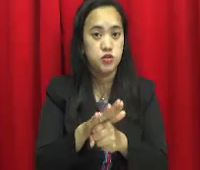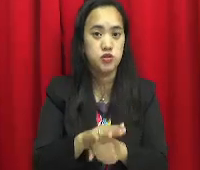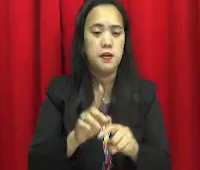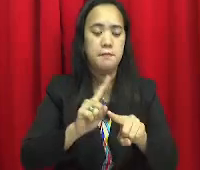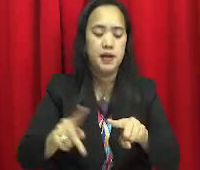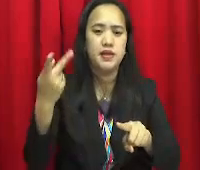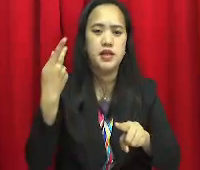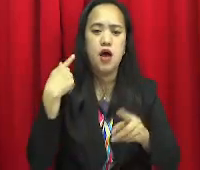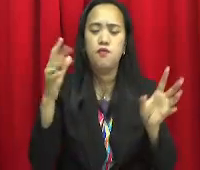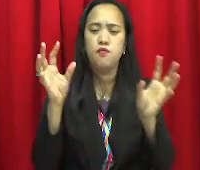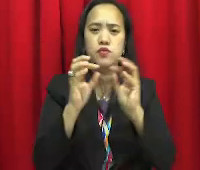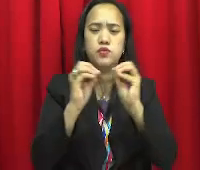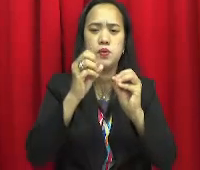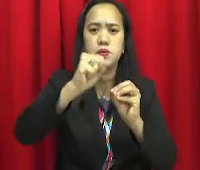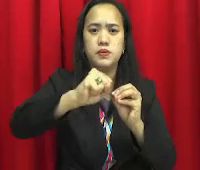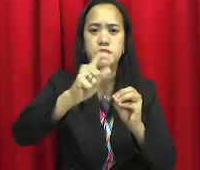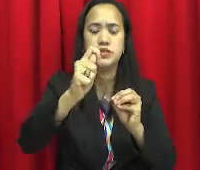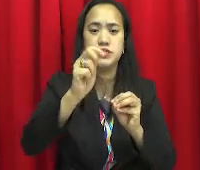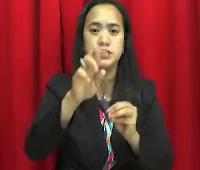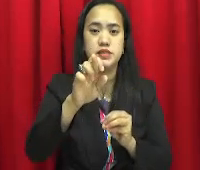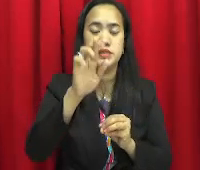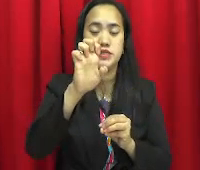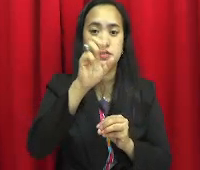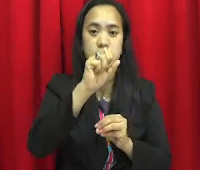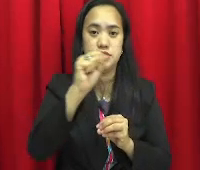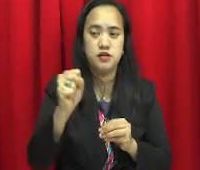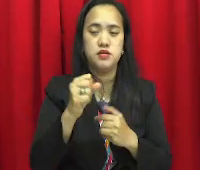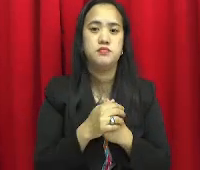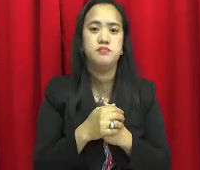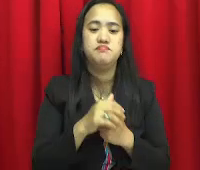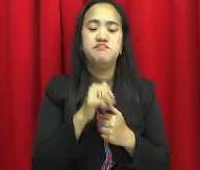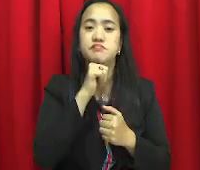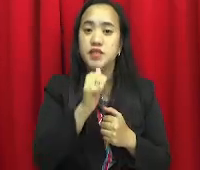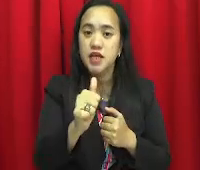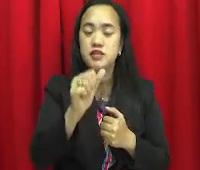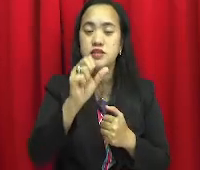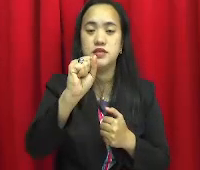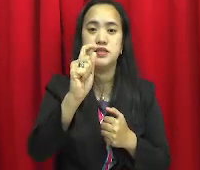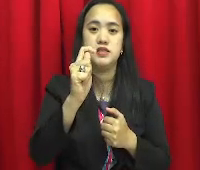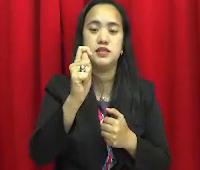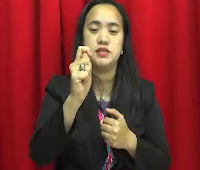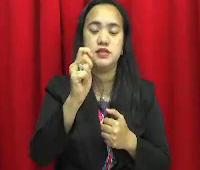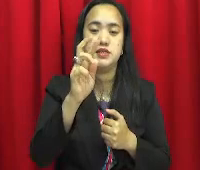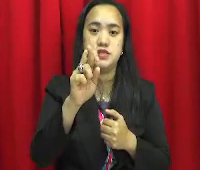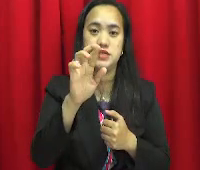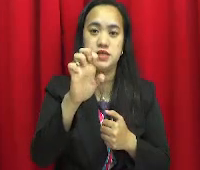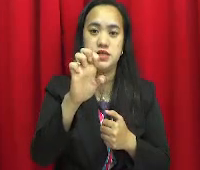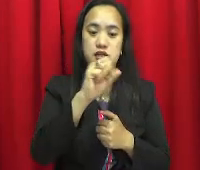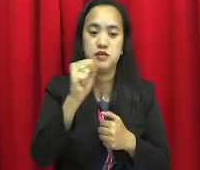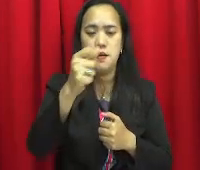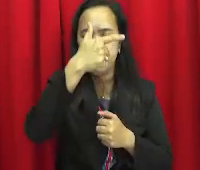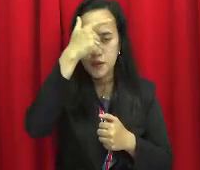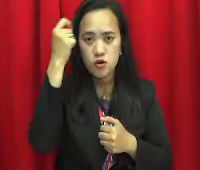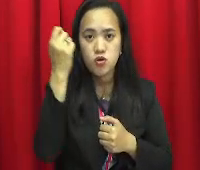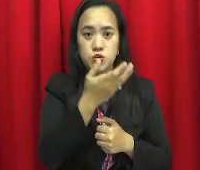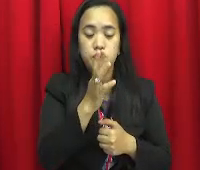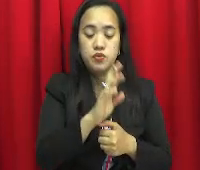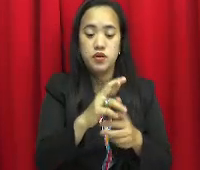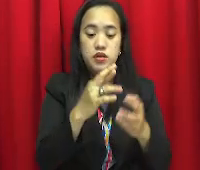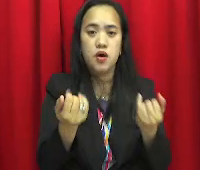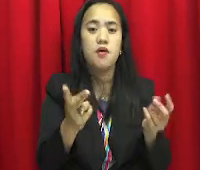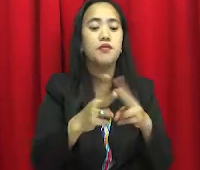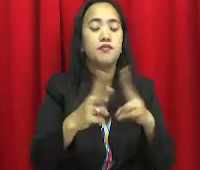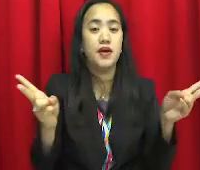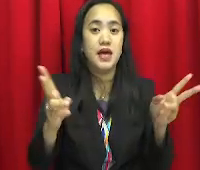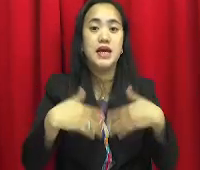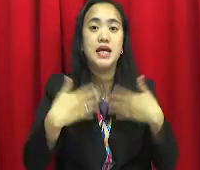sir. Napapagod ka pero hindi stressful. Alam mo kung bakit? Masaya ka sa ginagawa mo eh. Amen. At tama yung